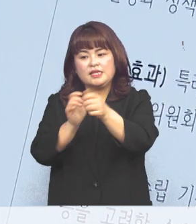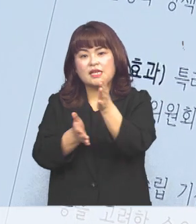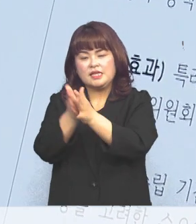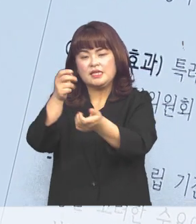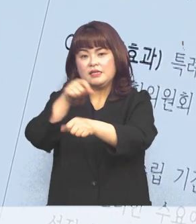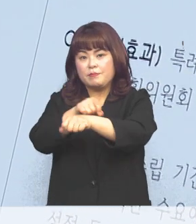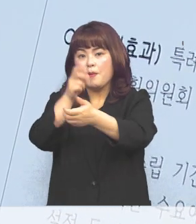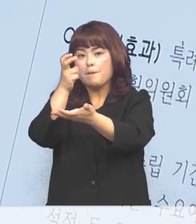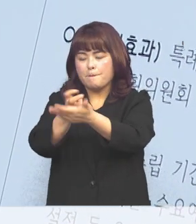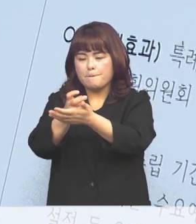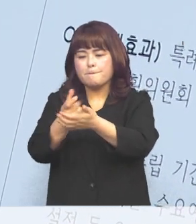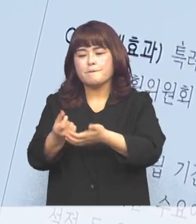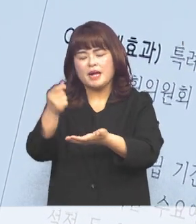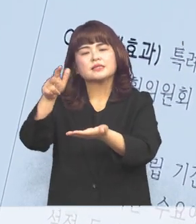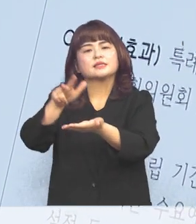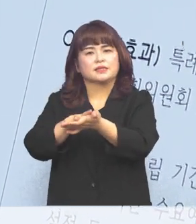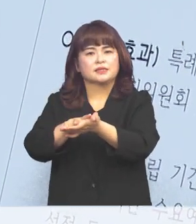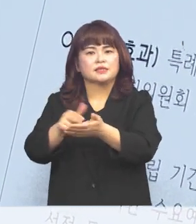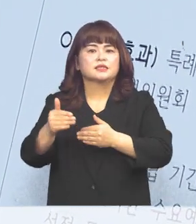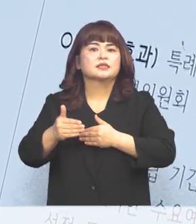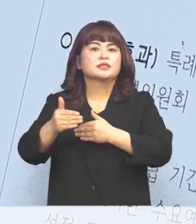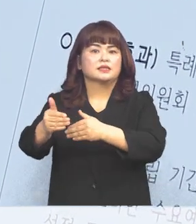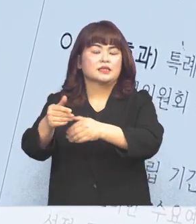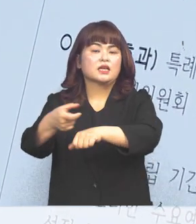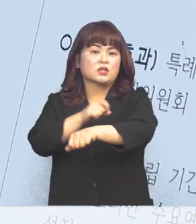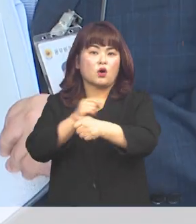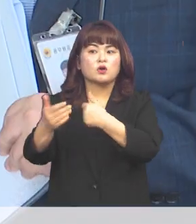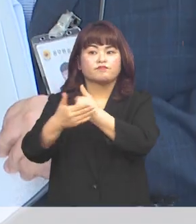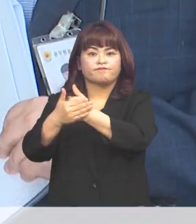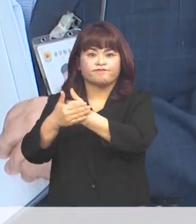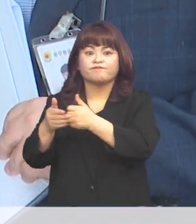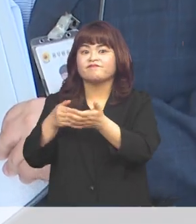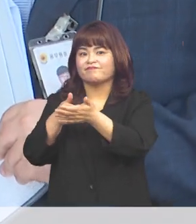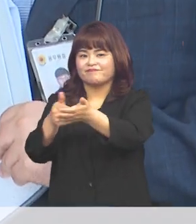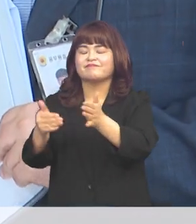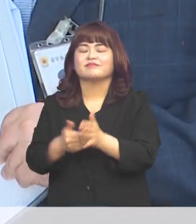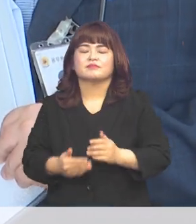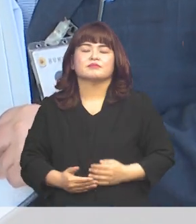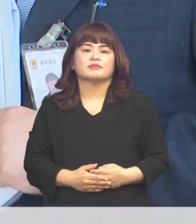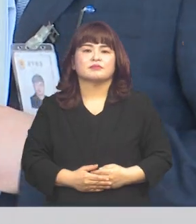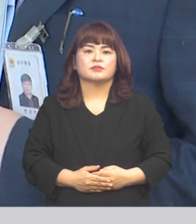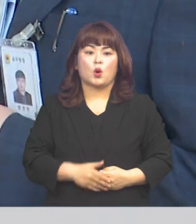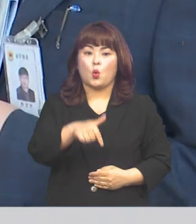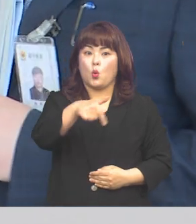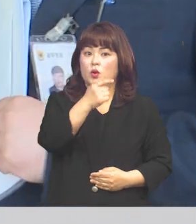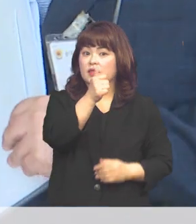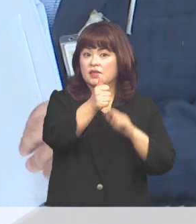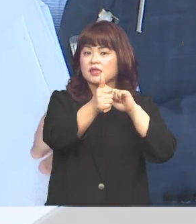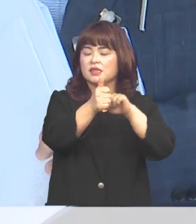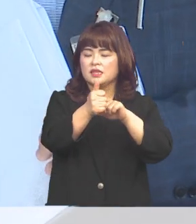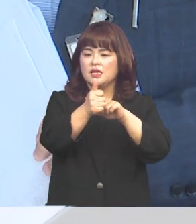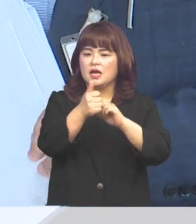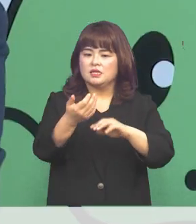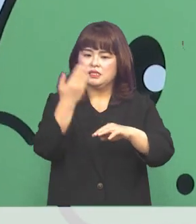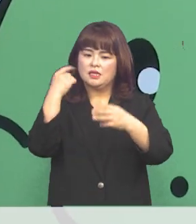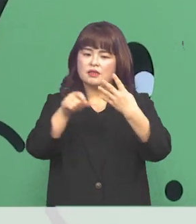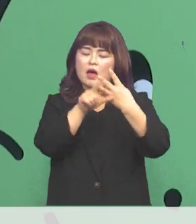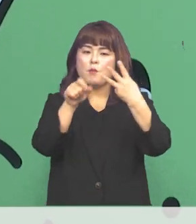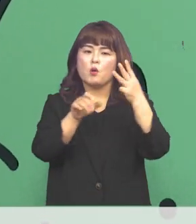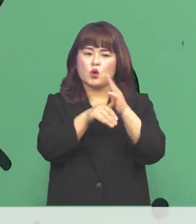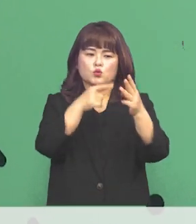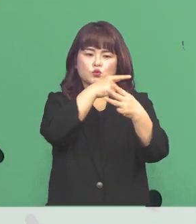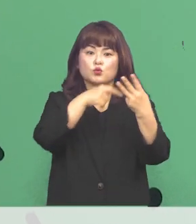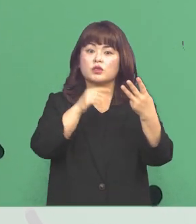특례시 지원특별법이 속히 제정되어야 한다는 적극 지원을 요청했습니다. 고 차관은 지난 3월